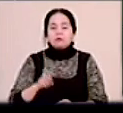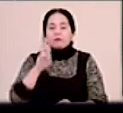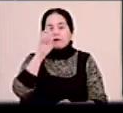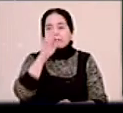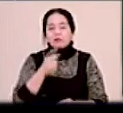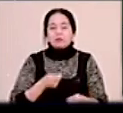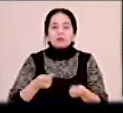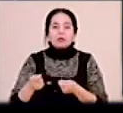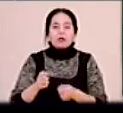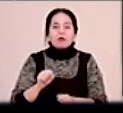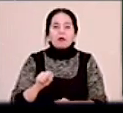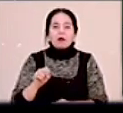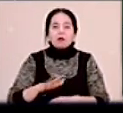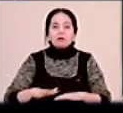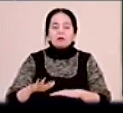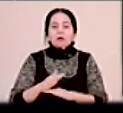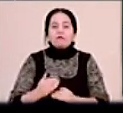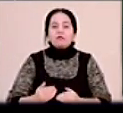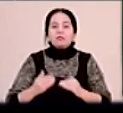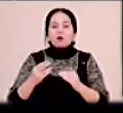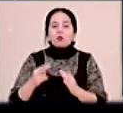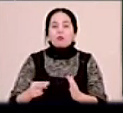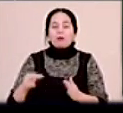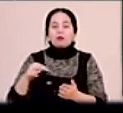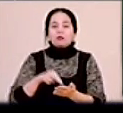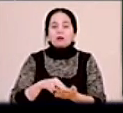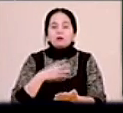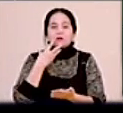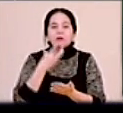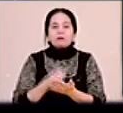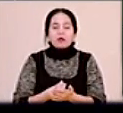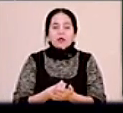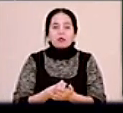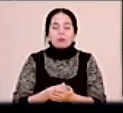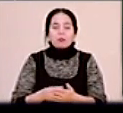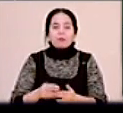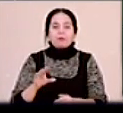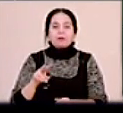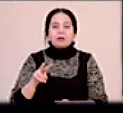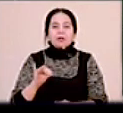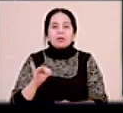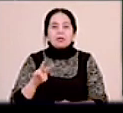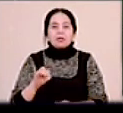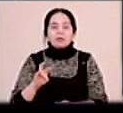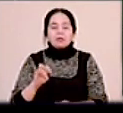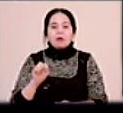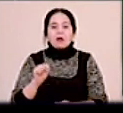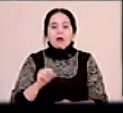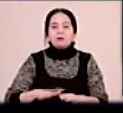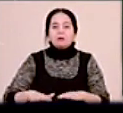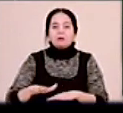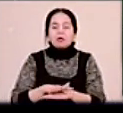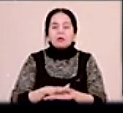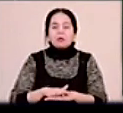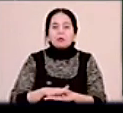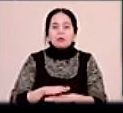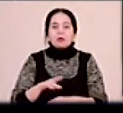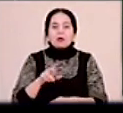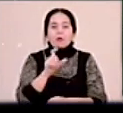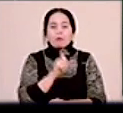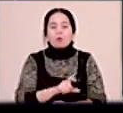Азии и высоко поднялся над своими македонскими, эллинскими и азиатскими